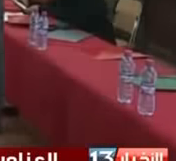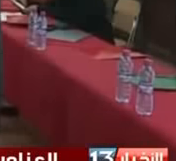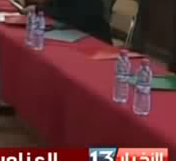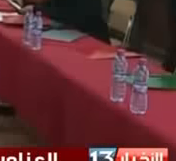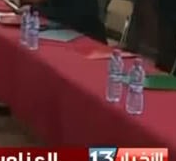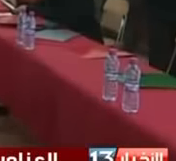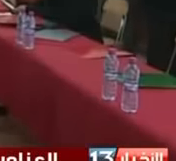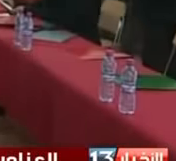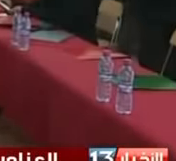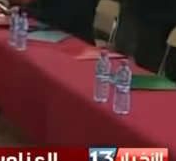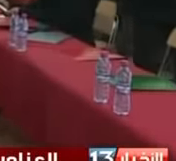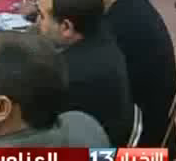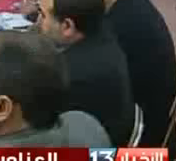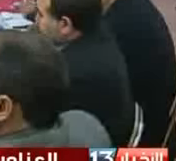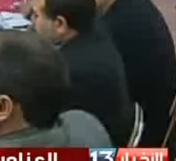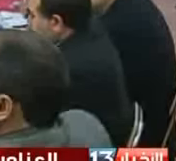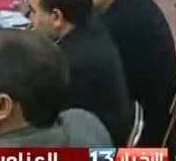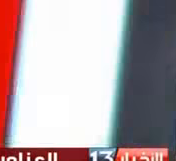الإشراف.